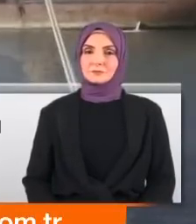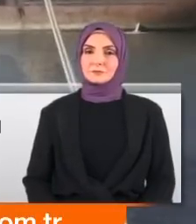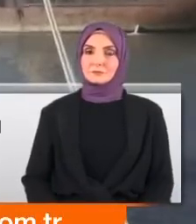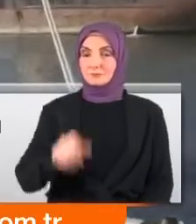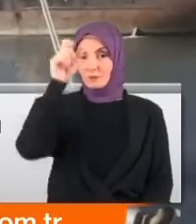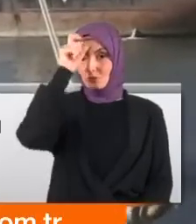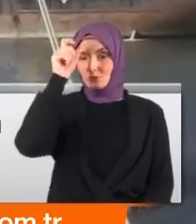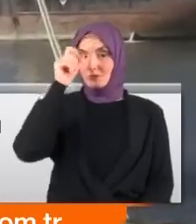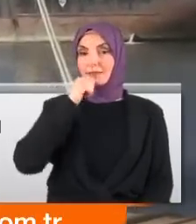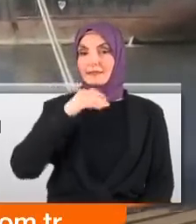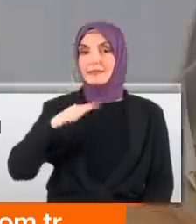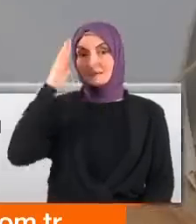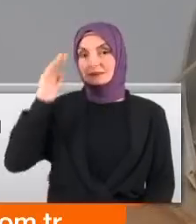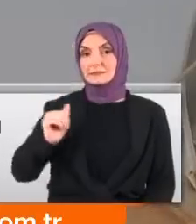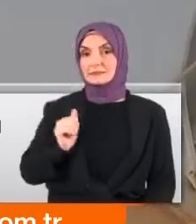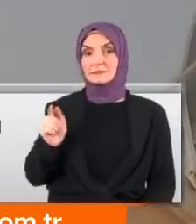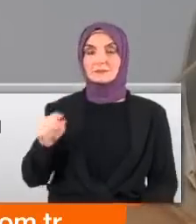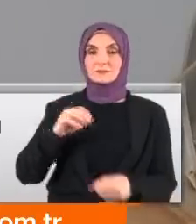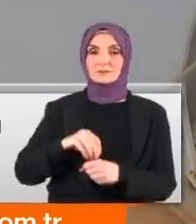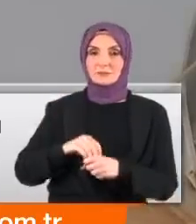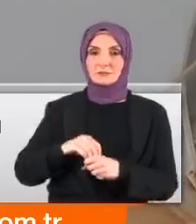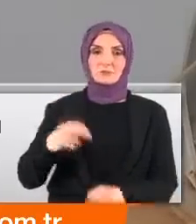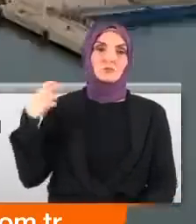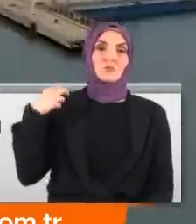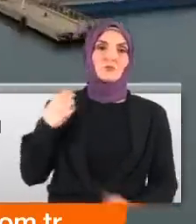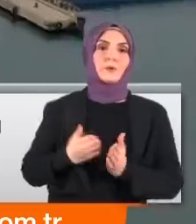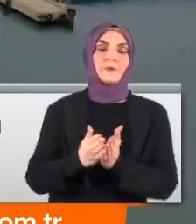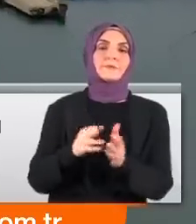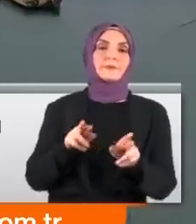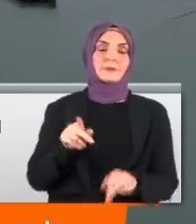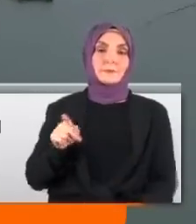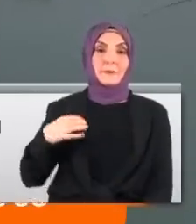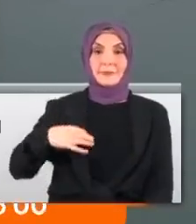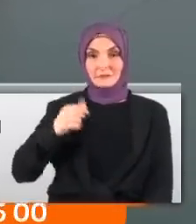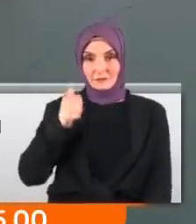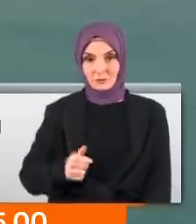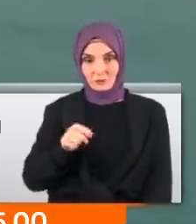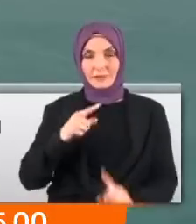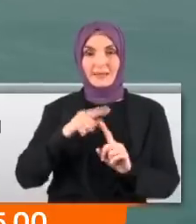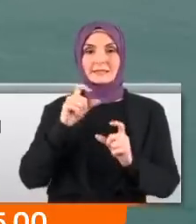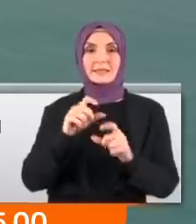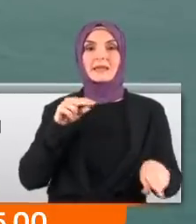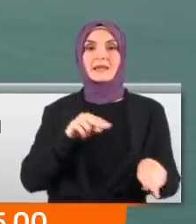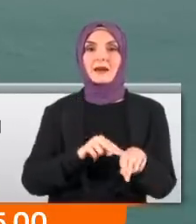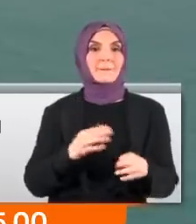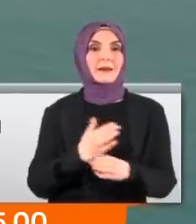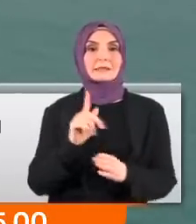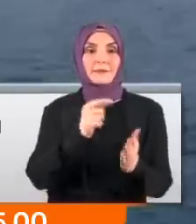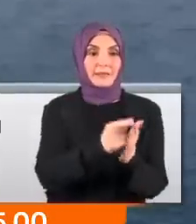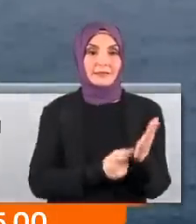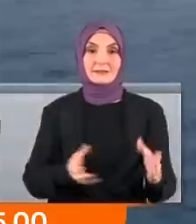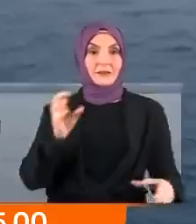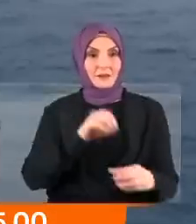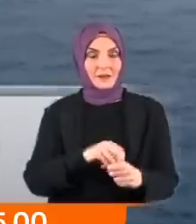Türk donanmasının amiral gemisi pazartesi günü Türk Silahlı Kuvvetleri envanterine girer girmez göreve başlayacak.